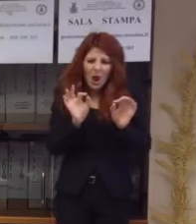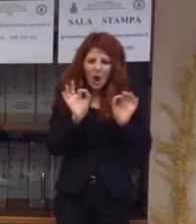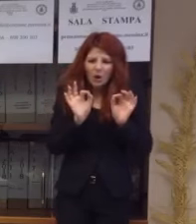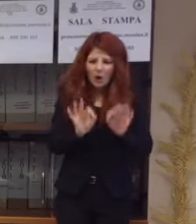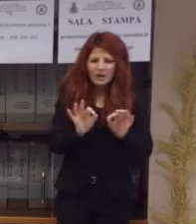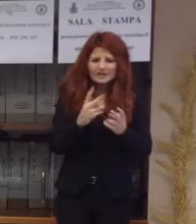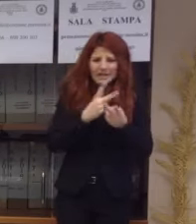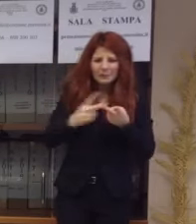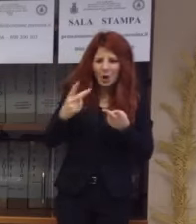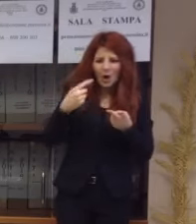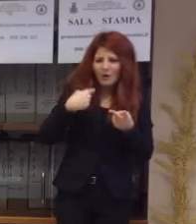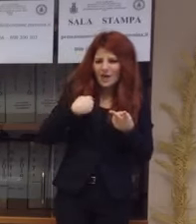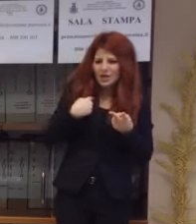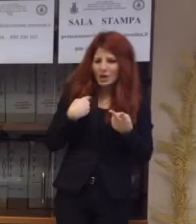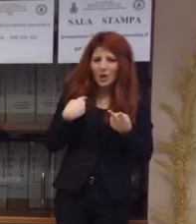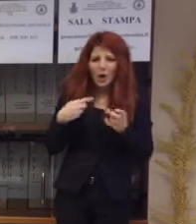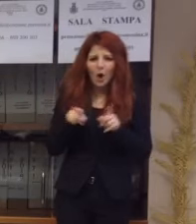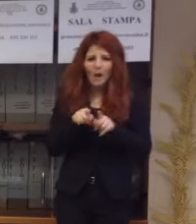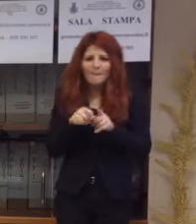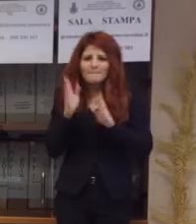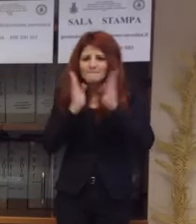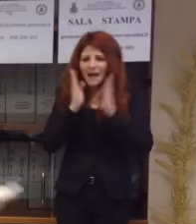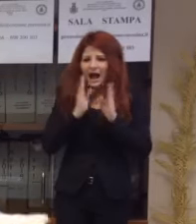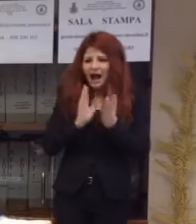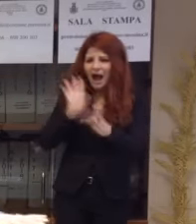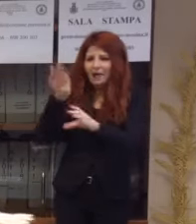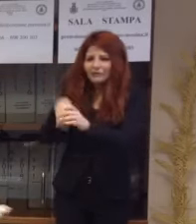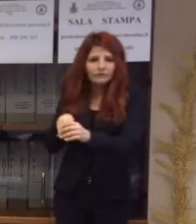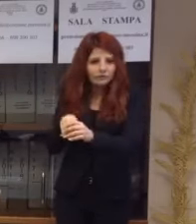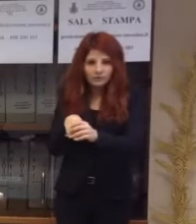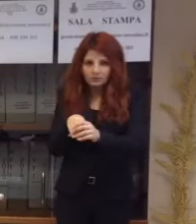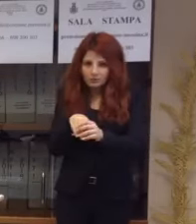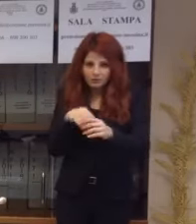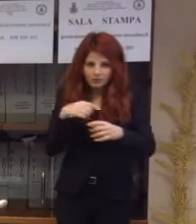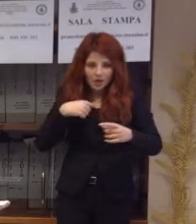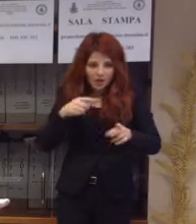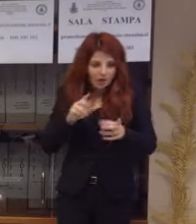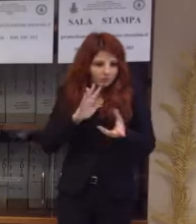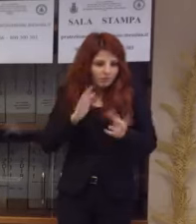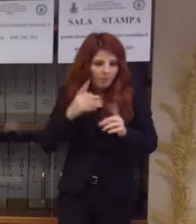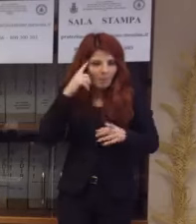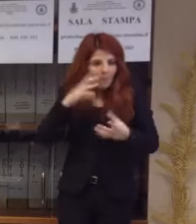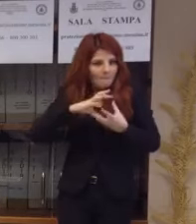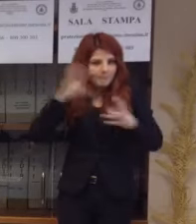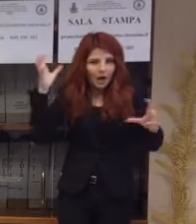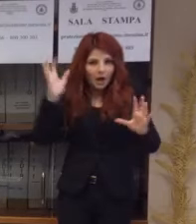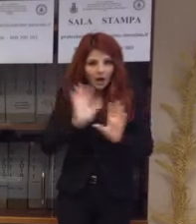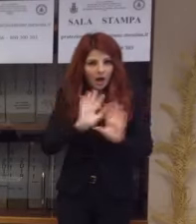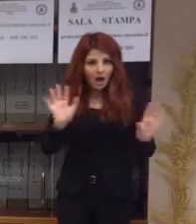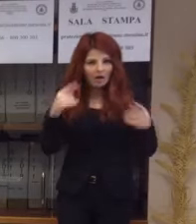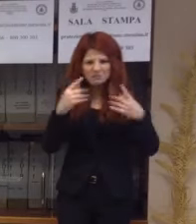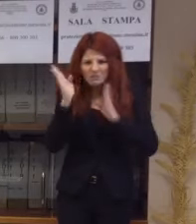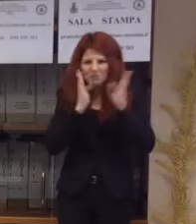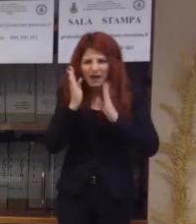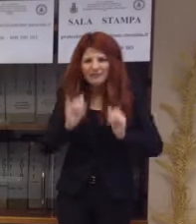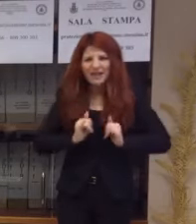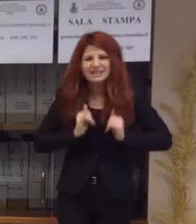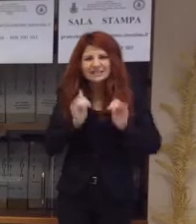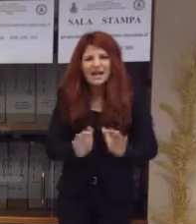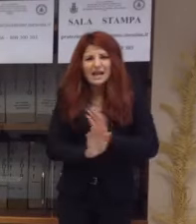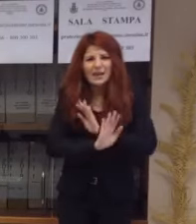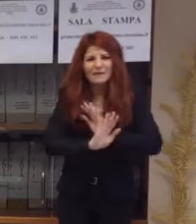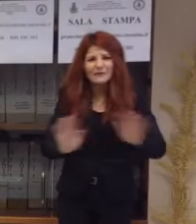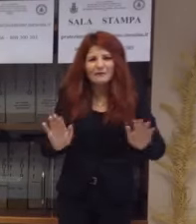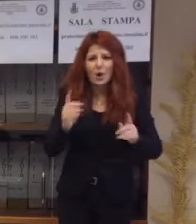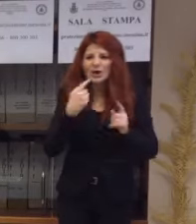quelli mafiosi, guardate, io esco di testa, non transigo, perché non ribadisco, mi fa schifo la mafia, i mafiosi e coloro